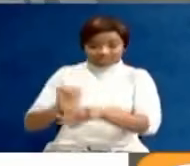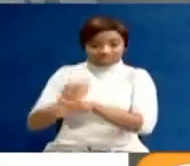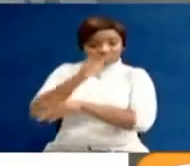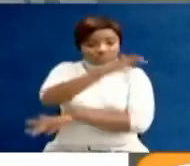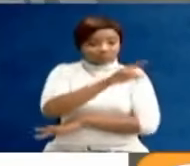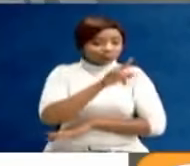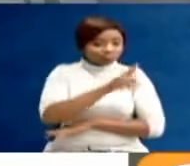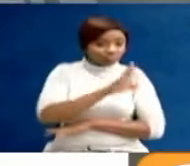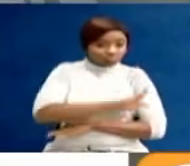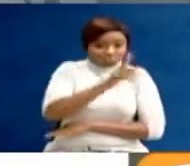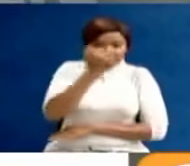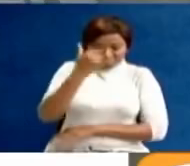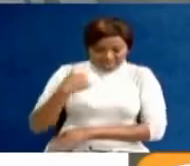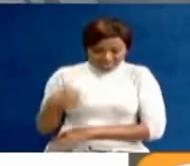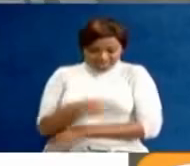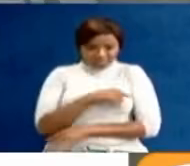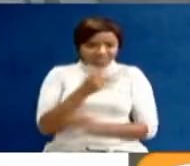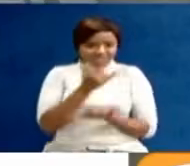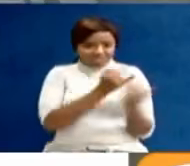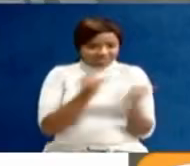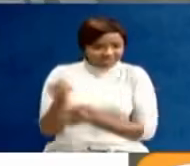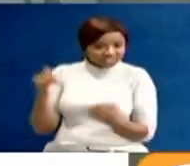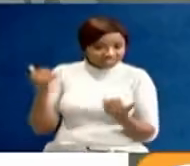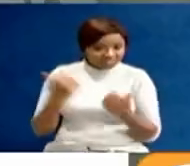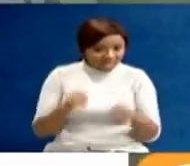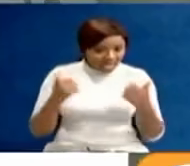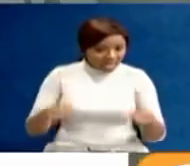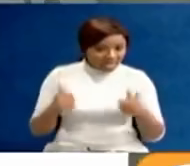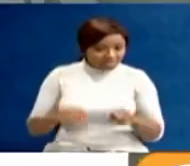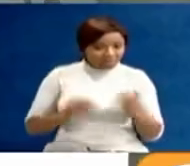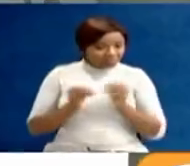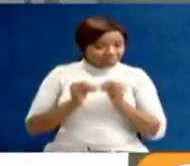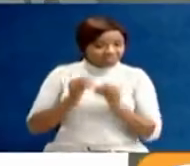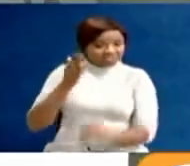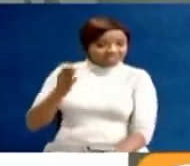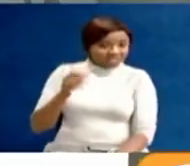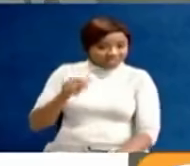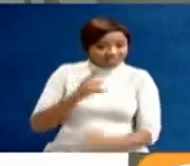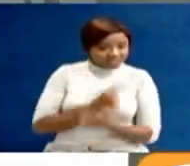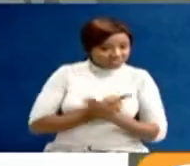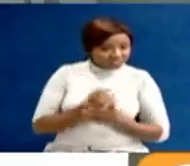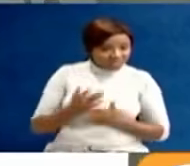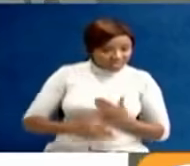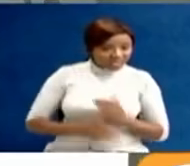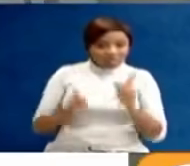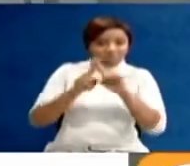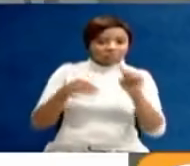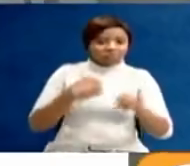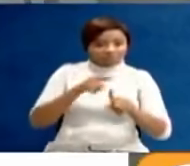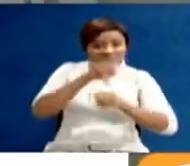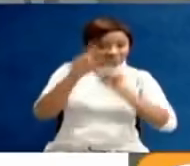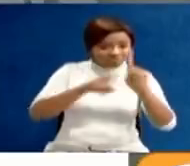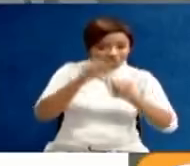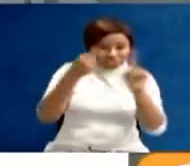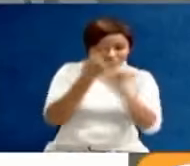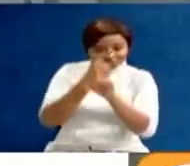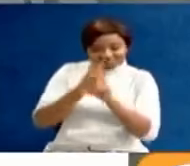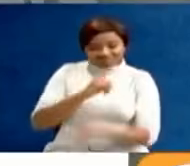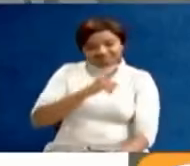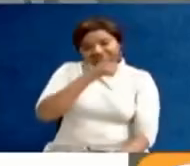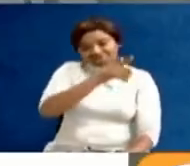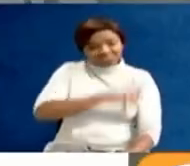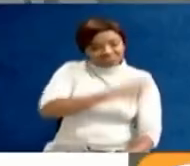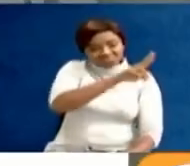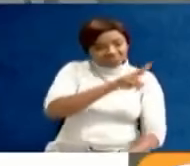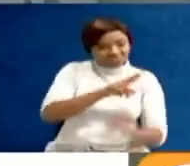wakilalamikia kutoalikwa katika mkutano wa rais eneo la Sagana weekend hii. Wabunge hawa wameibua masuala kadhaa yanayoonekana kumkosoa rais kutokana na